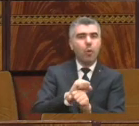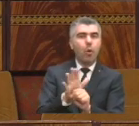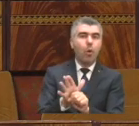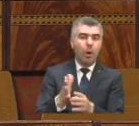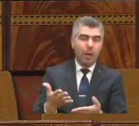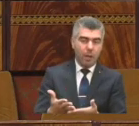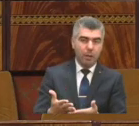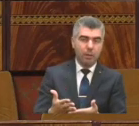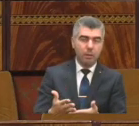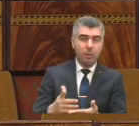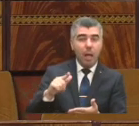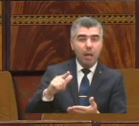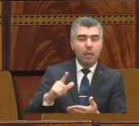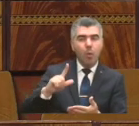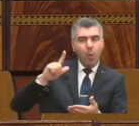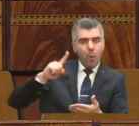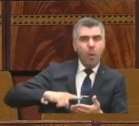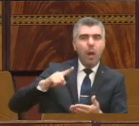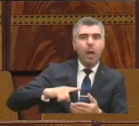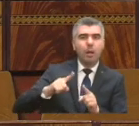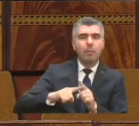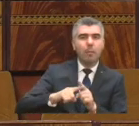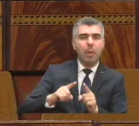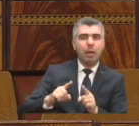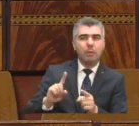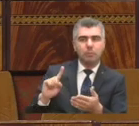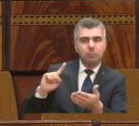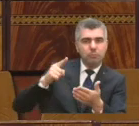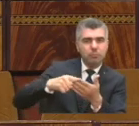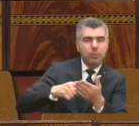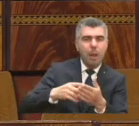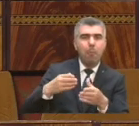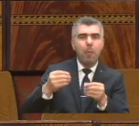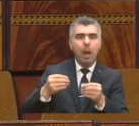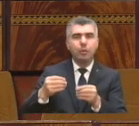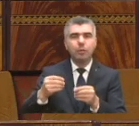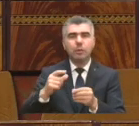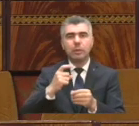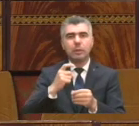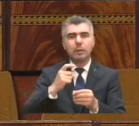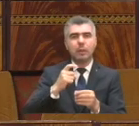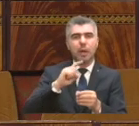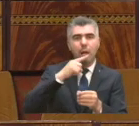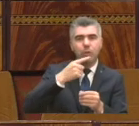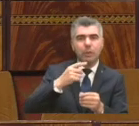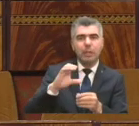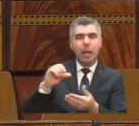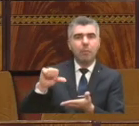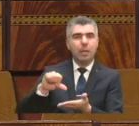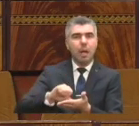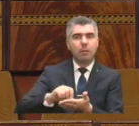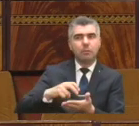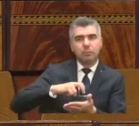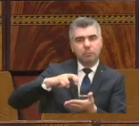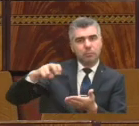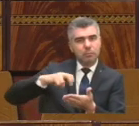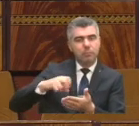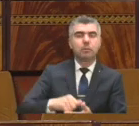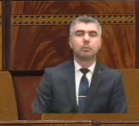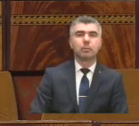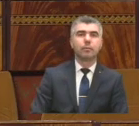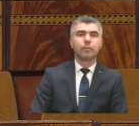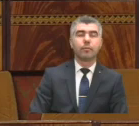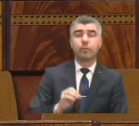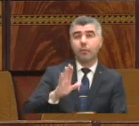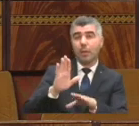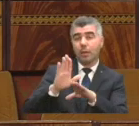كانت يوميا الطائره في زاكورا كدير الدار البيضاء مراكش زاكورا. فالله يجازيك بخير السيد الوزير، راه كنطالبوا منك من هذا المنبر،